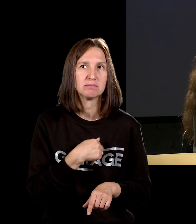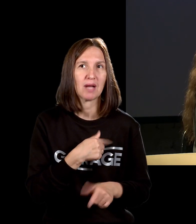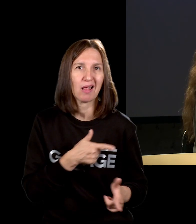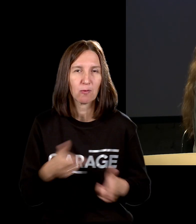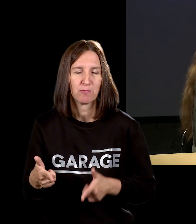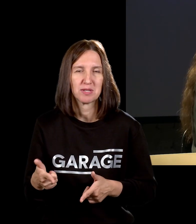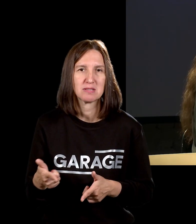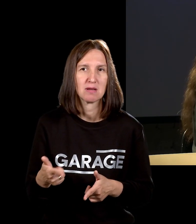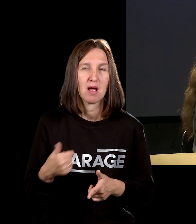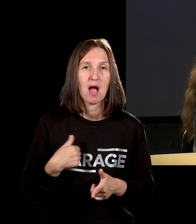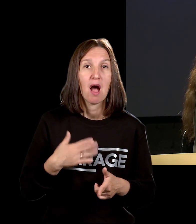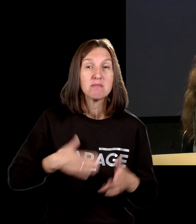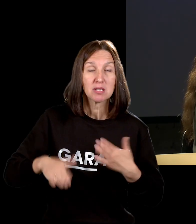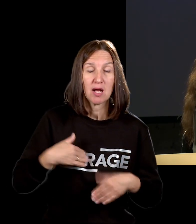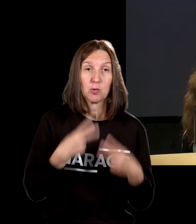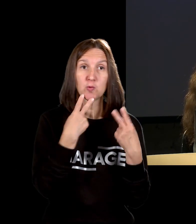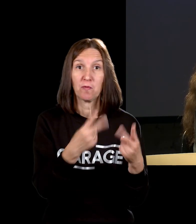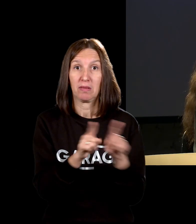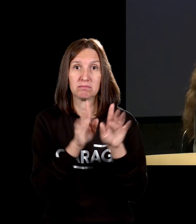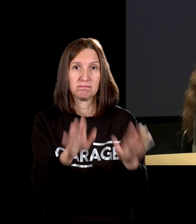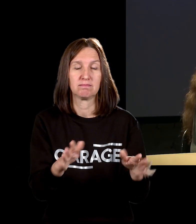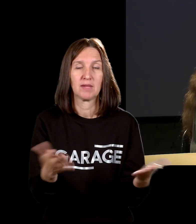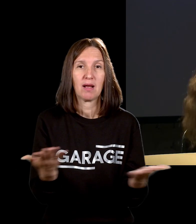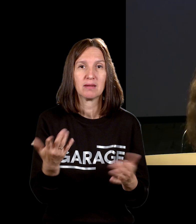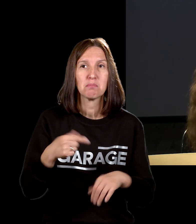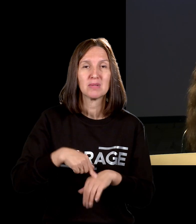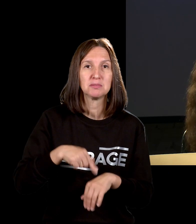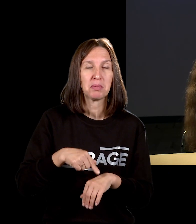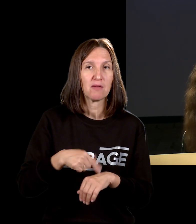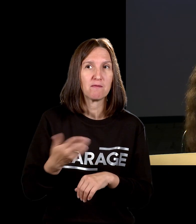готовности, радость увидеть себя такими, которые испытывали